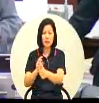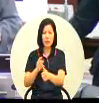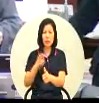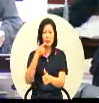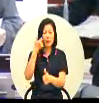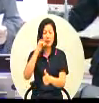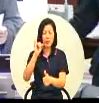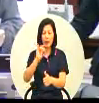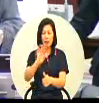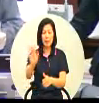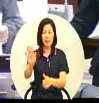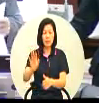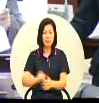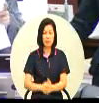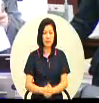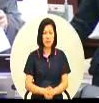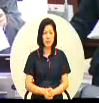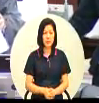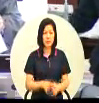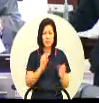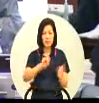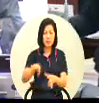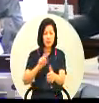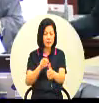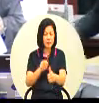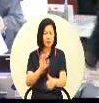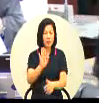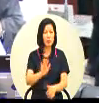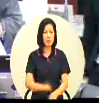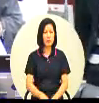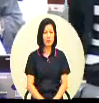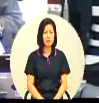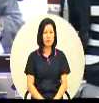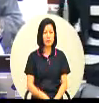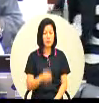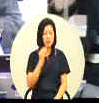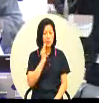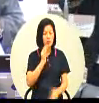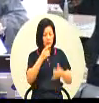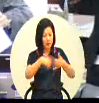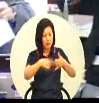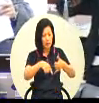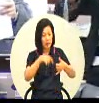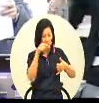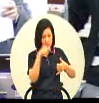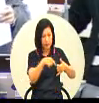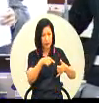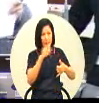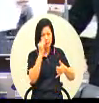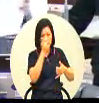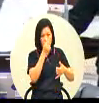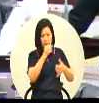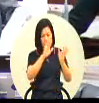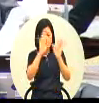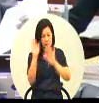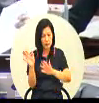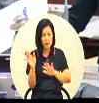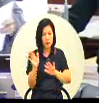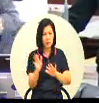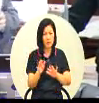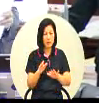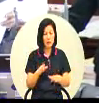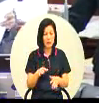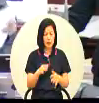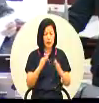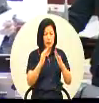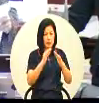呢？弃养的问题越来越严重。 如果徐院认为有个案特别有这些，他有财产，